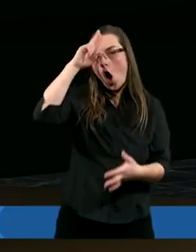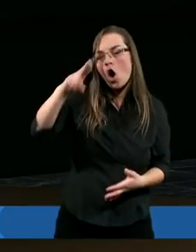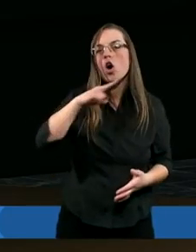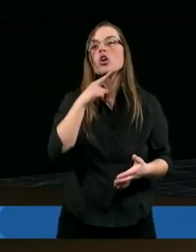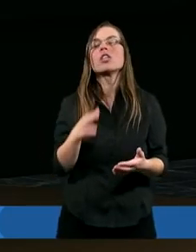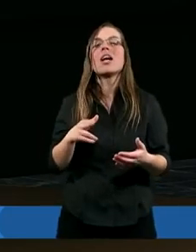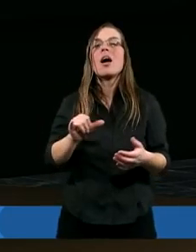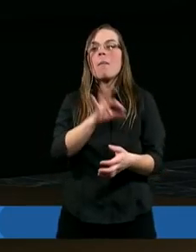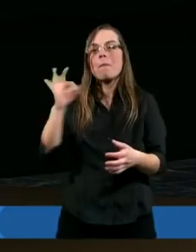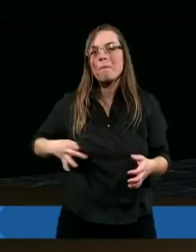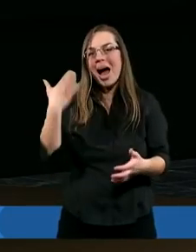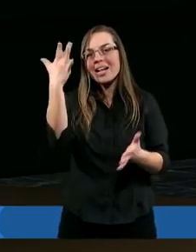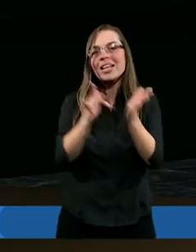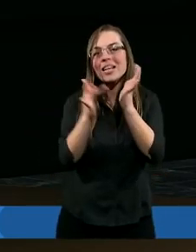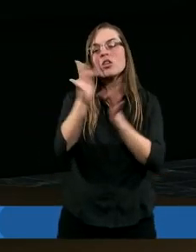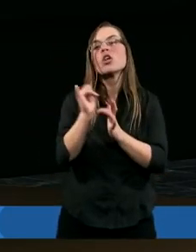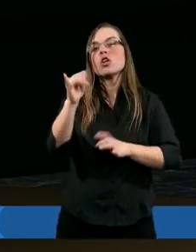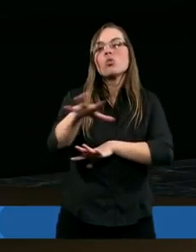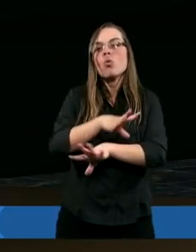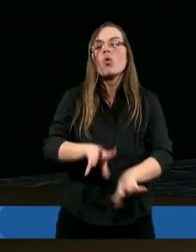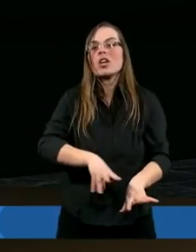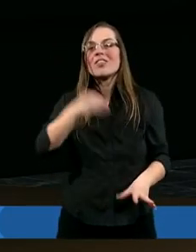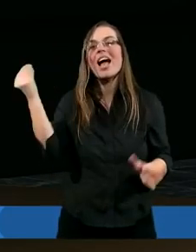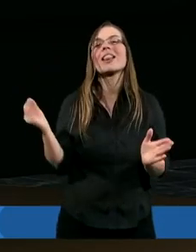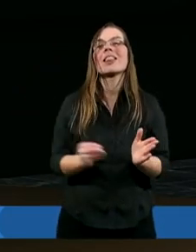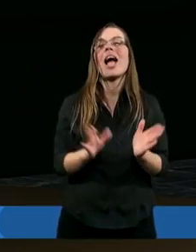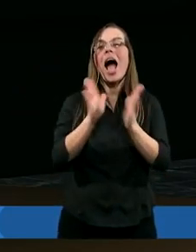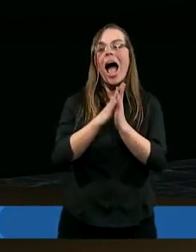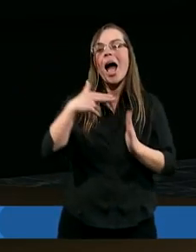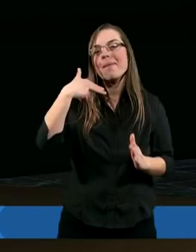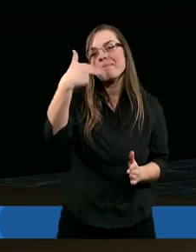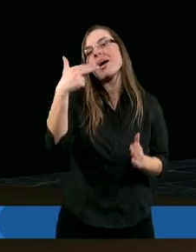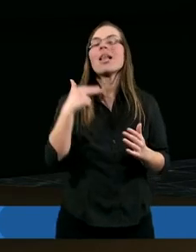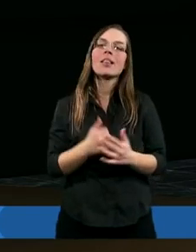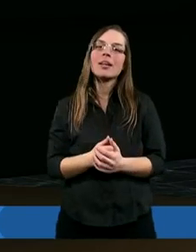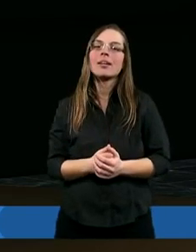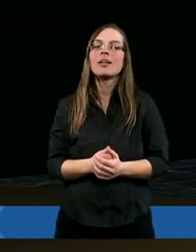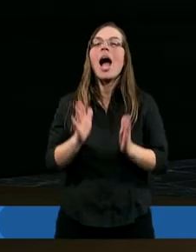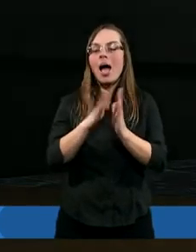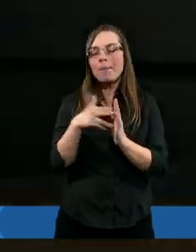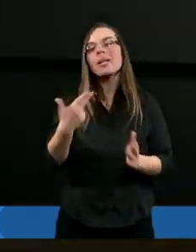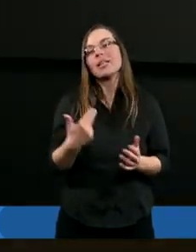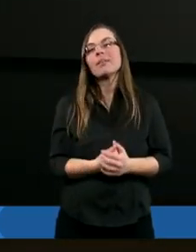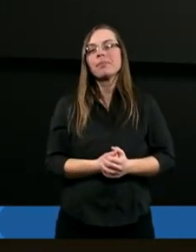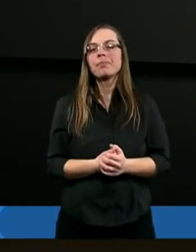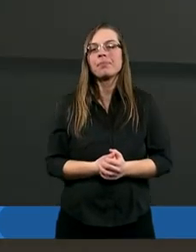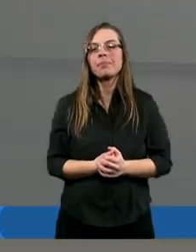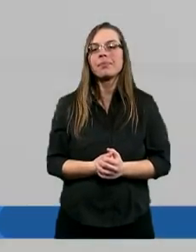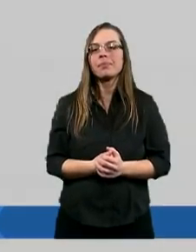Ojcze, Panie Jezu i Duchu Święty. Amen. Amen.